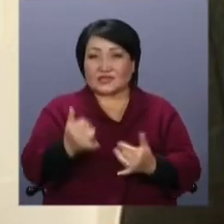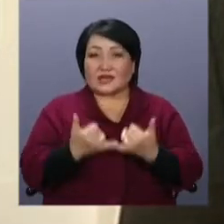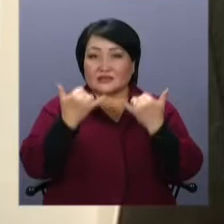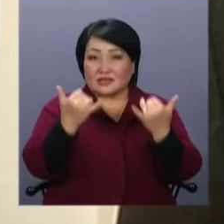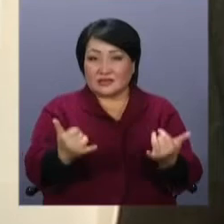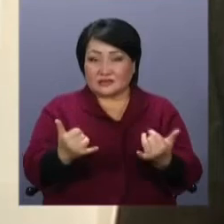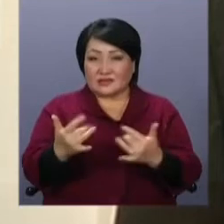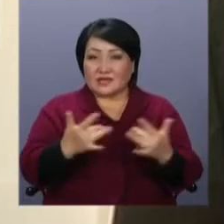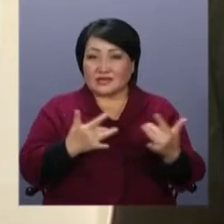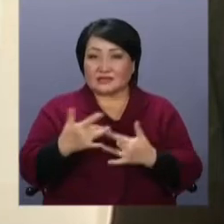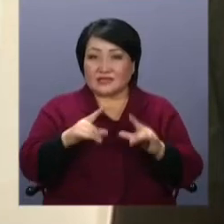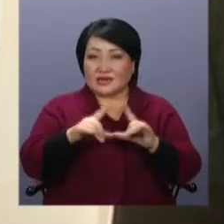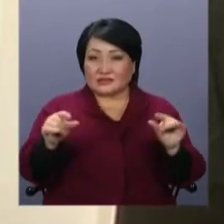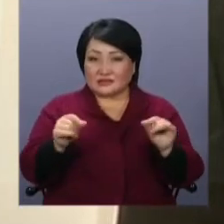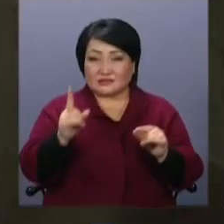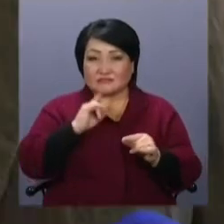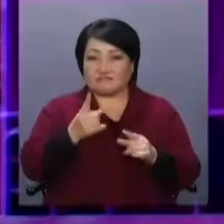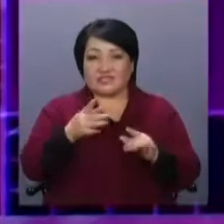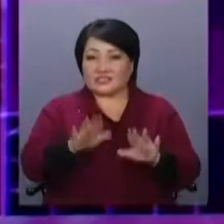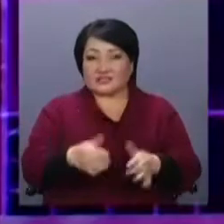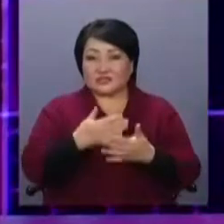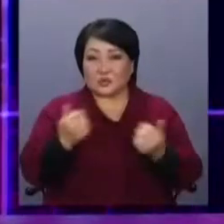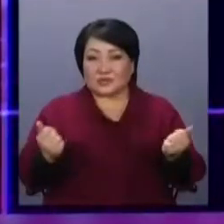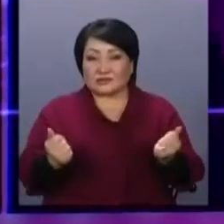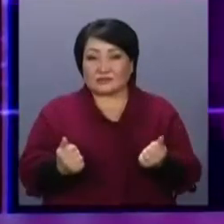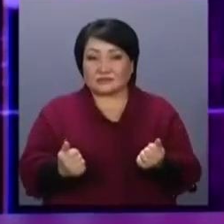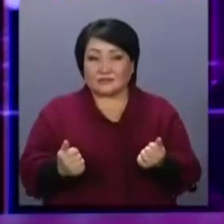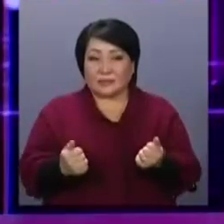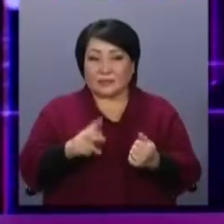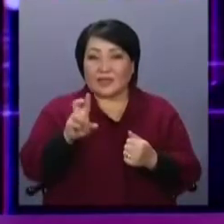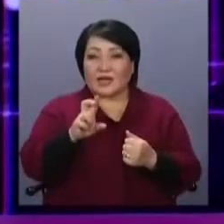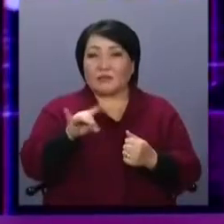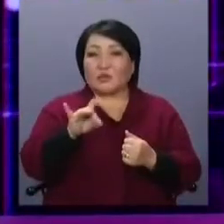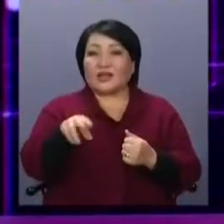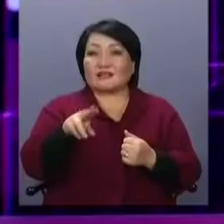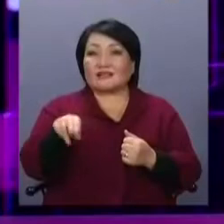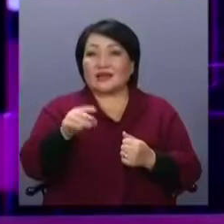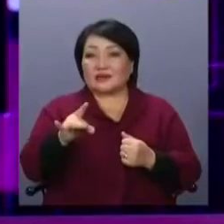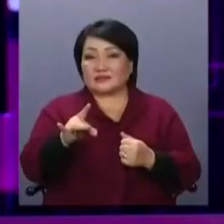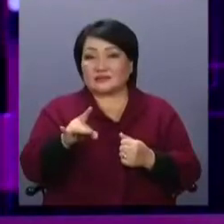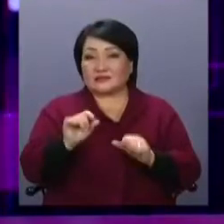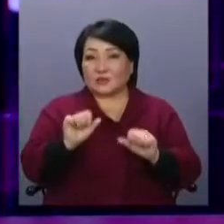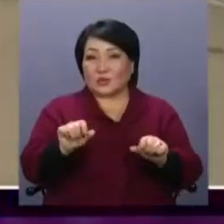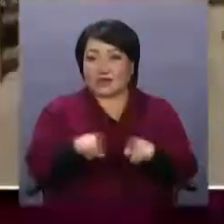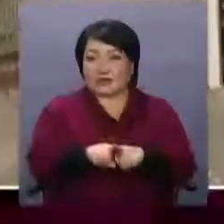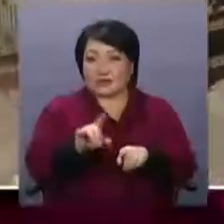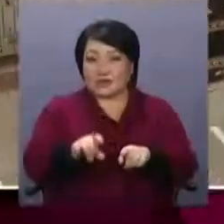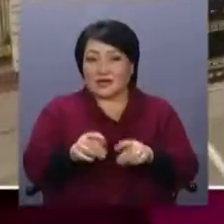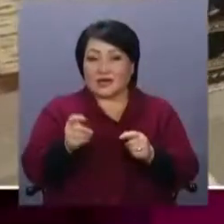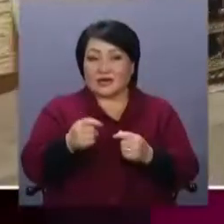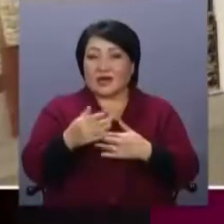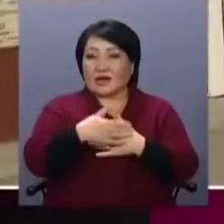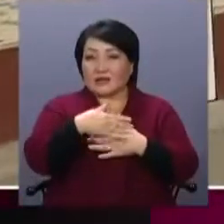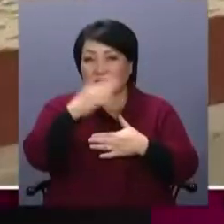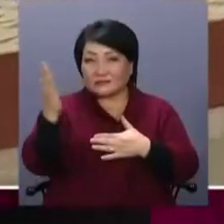әзірге бірде-бір жерде жоқ. Оралда Исақ қорғанында ашық аспан астындағы қор мұражайы құрылмақ. Аталмыш